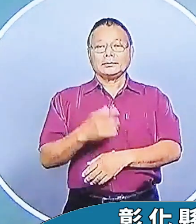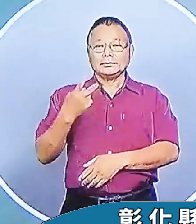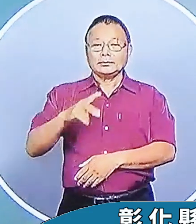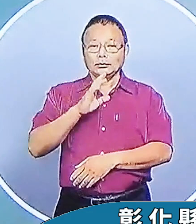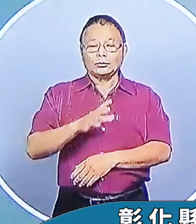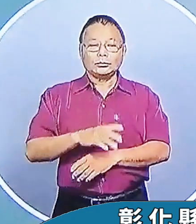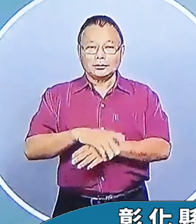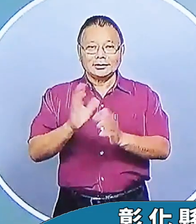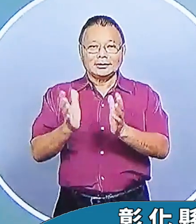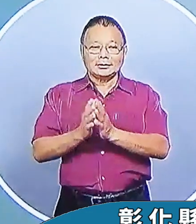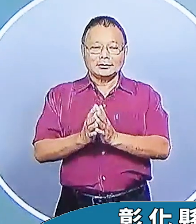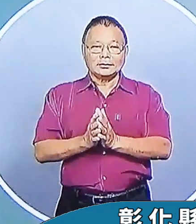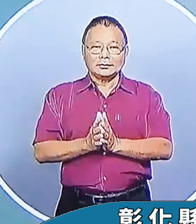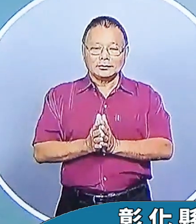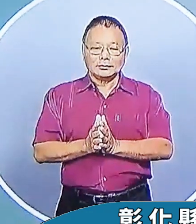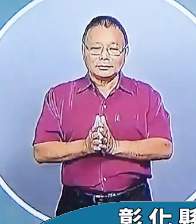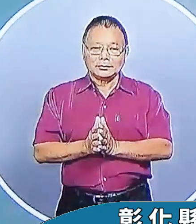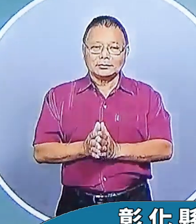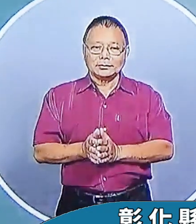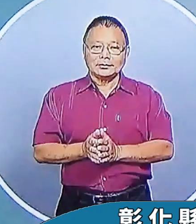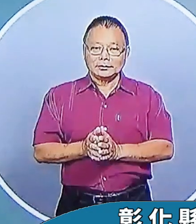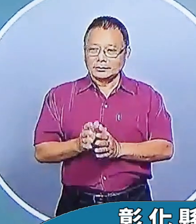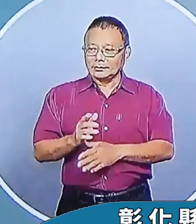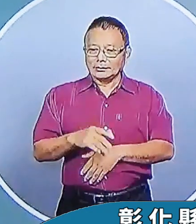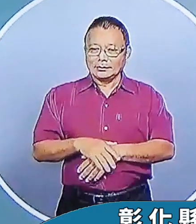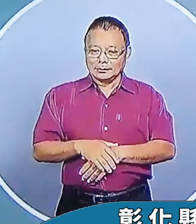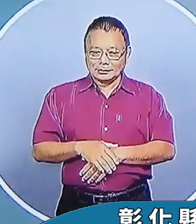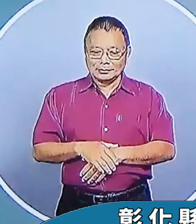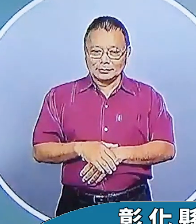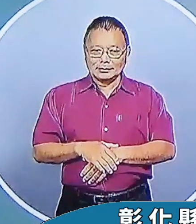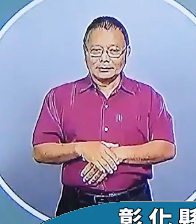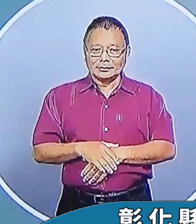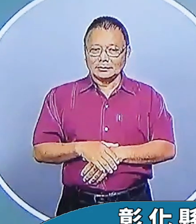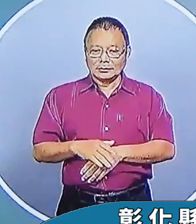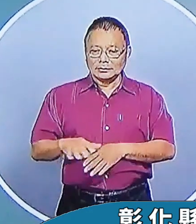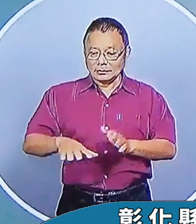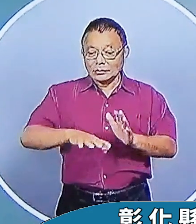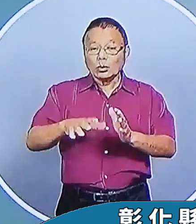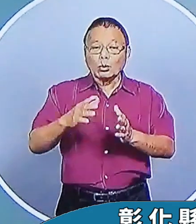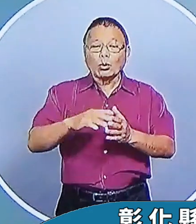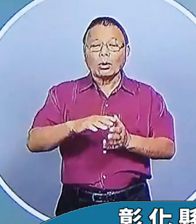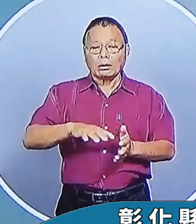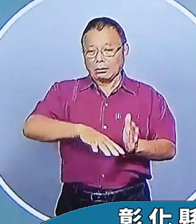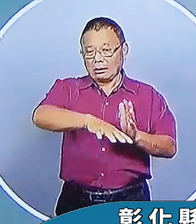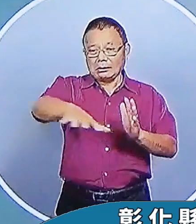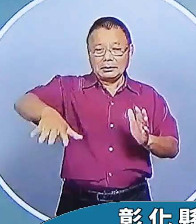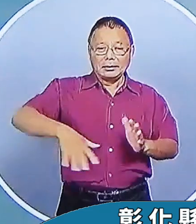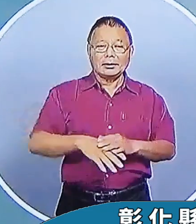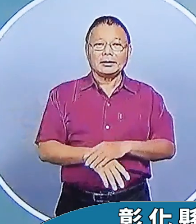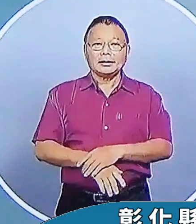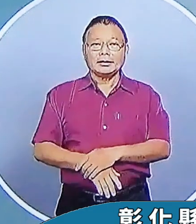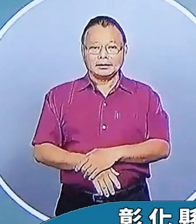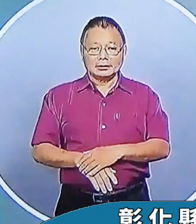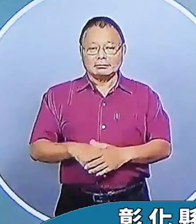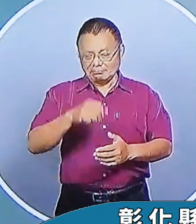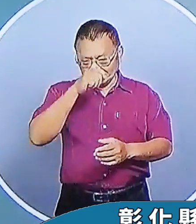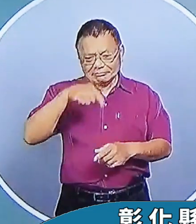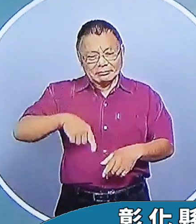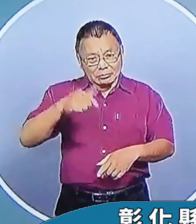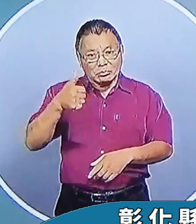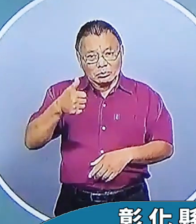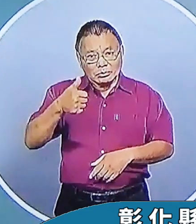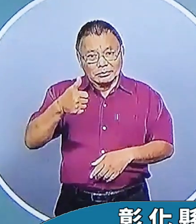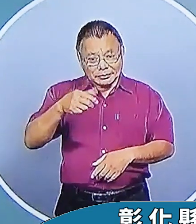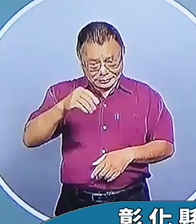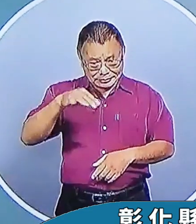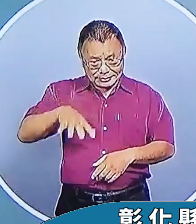的所有的乡亲哈，另外我提出来是一个固环境。大家都中华是一个好所在，